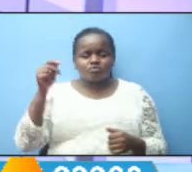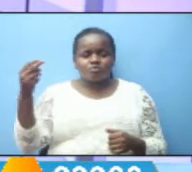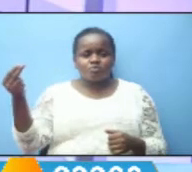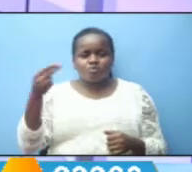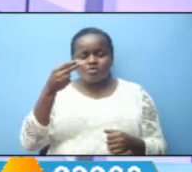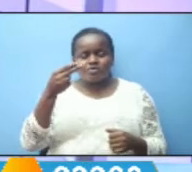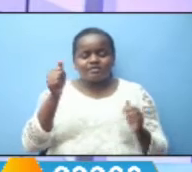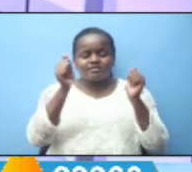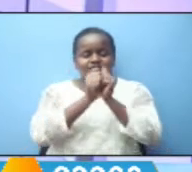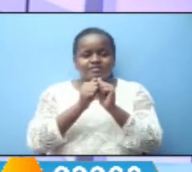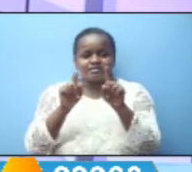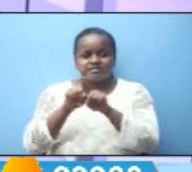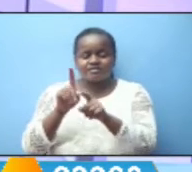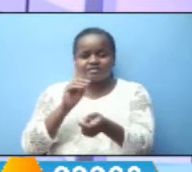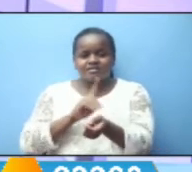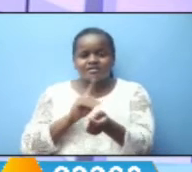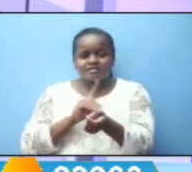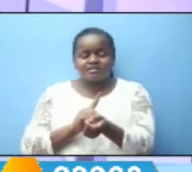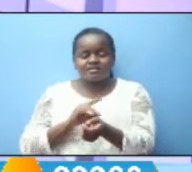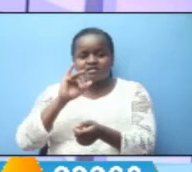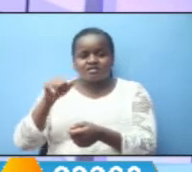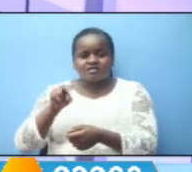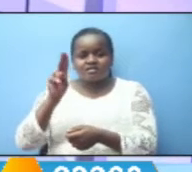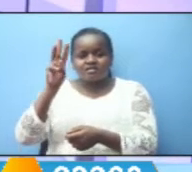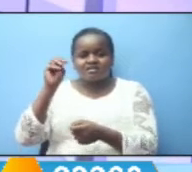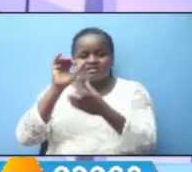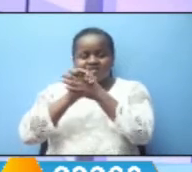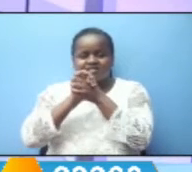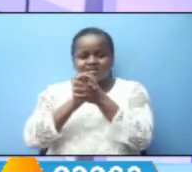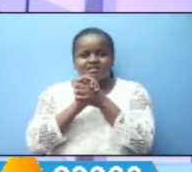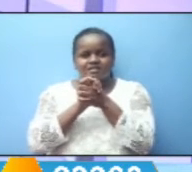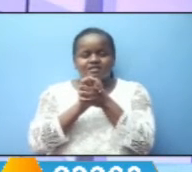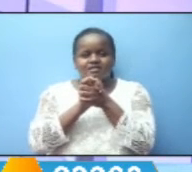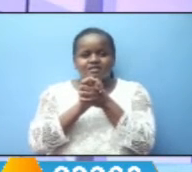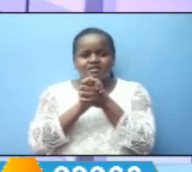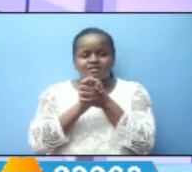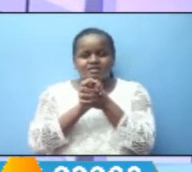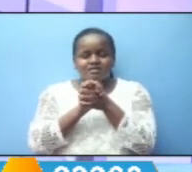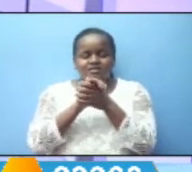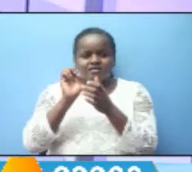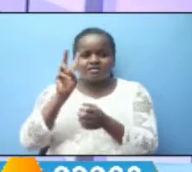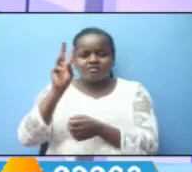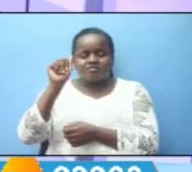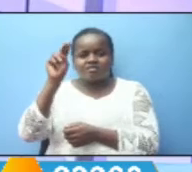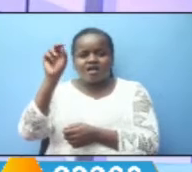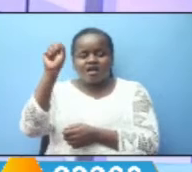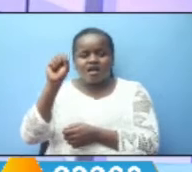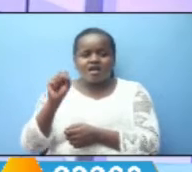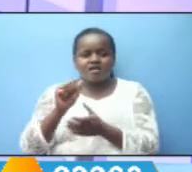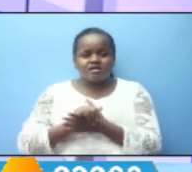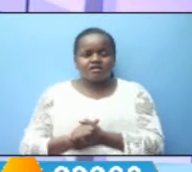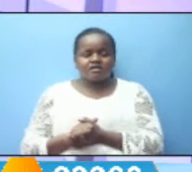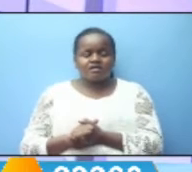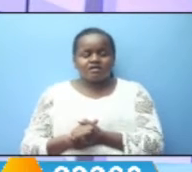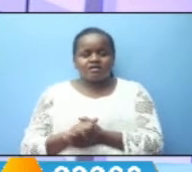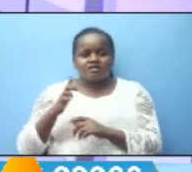makiria Dr. Pascal Juma arauga ni mugeithirie mundu wake wa moko kana associate wake mundu wito Evans Juma kuma kuria